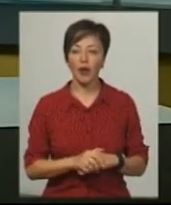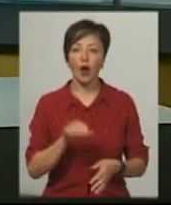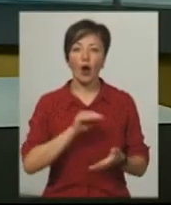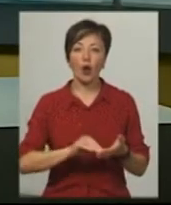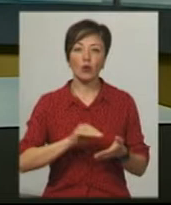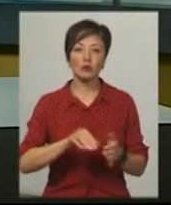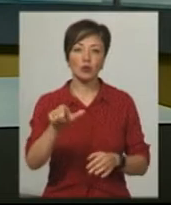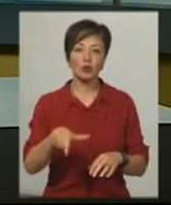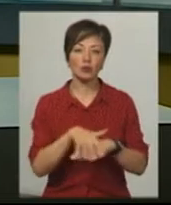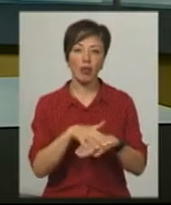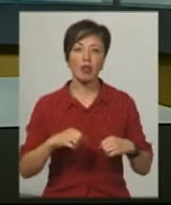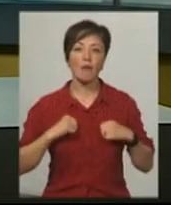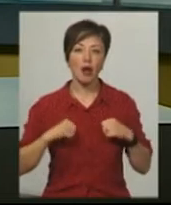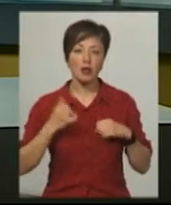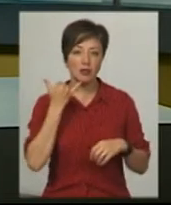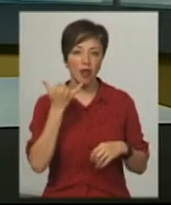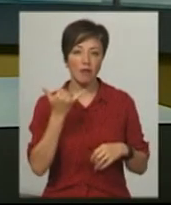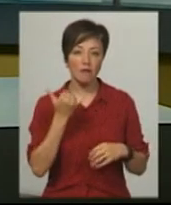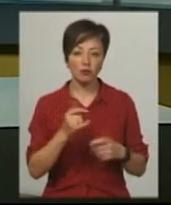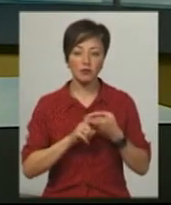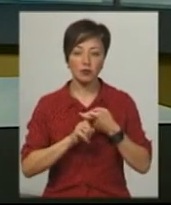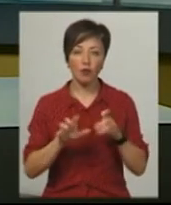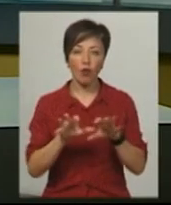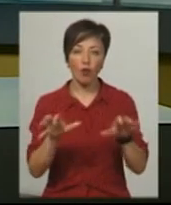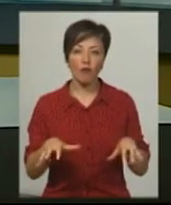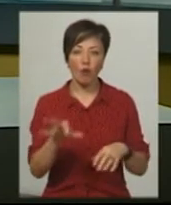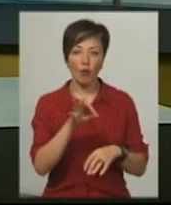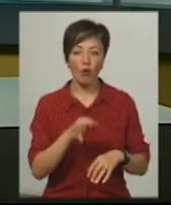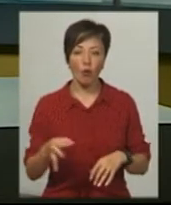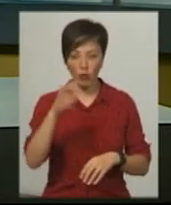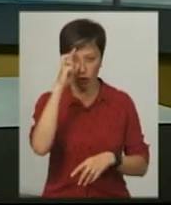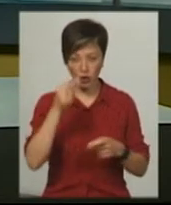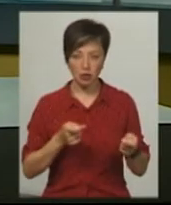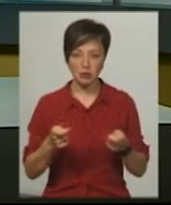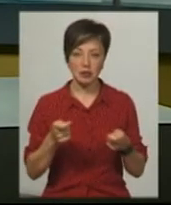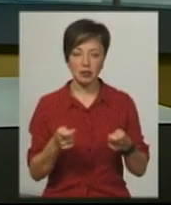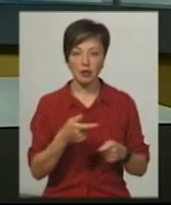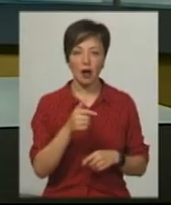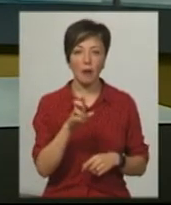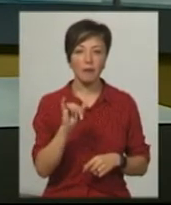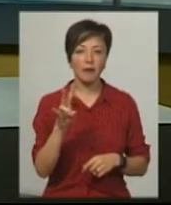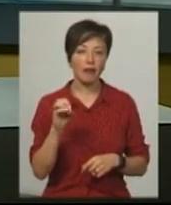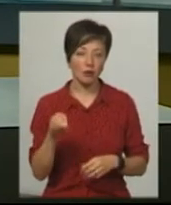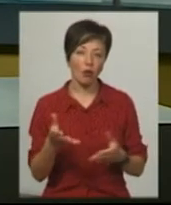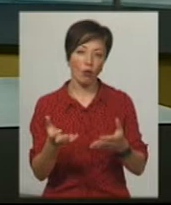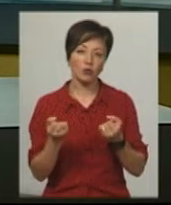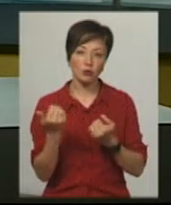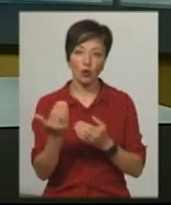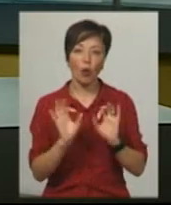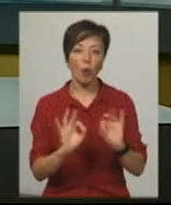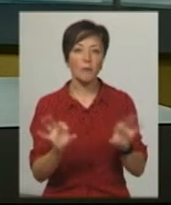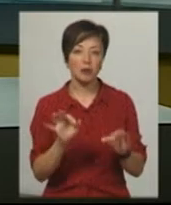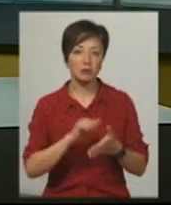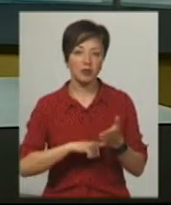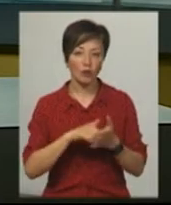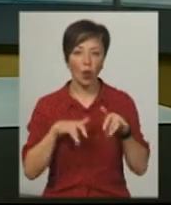Кореспонденти Суспільного намагались телефоном зв'язатись із головою Хмельницької облдержадміністрації Дмитром Габінетом, аби отримати його коментар з